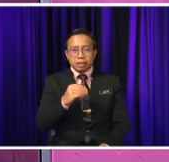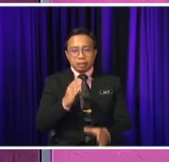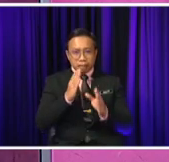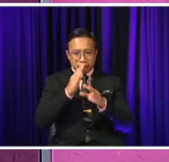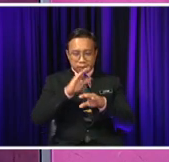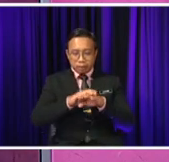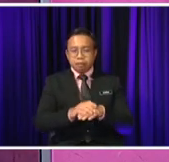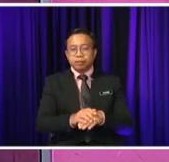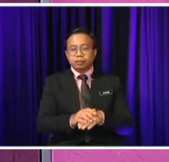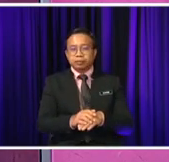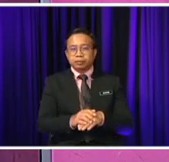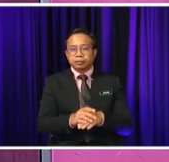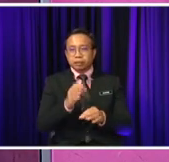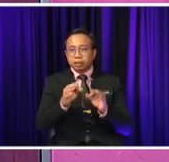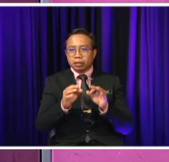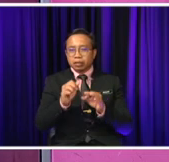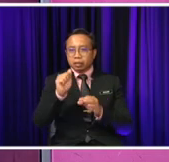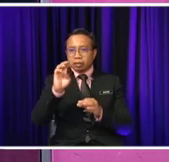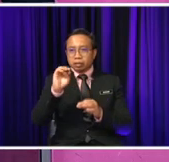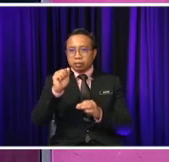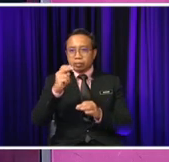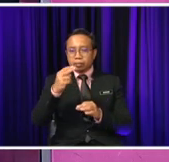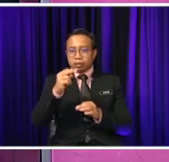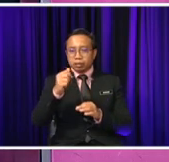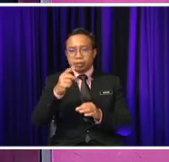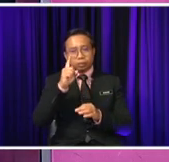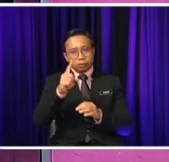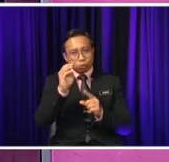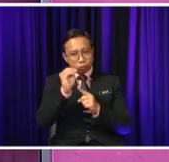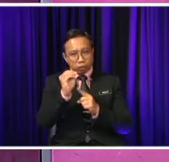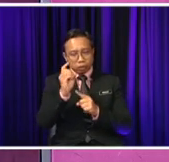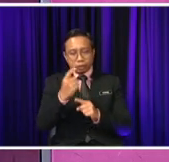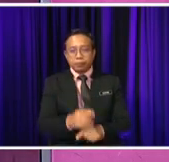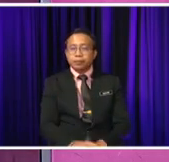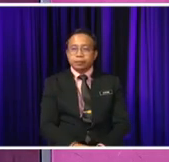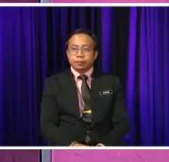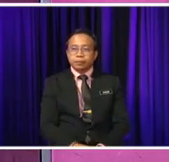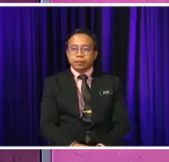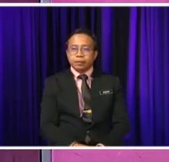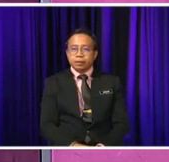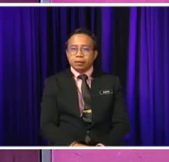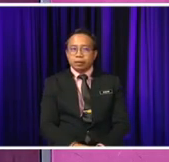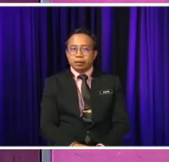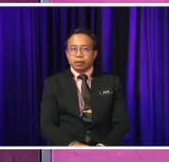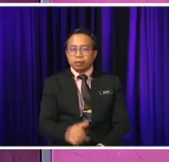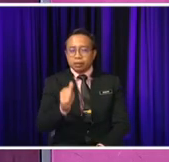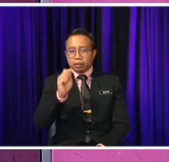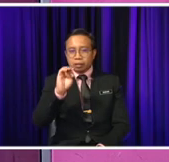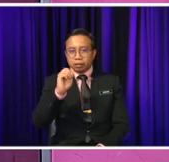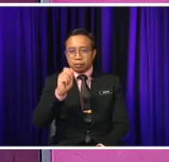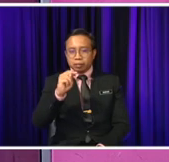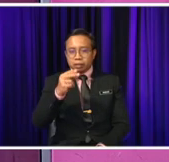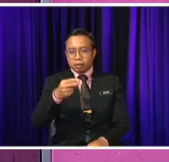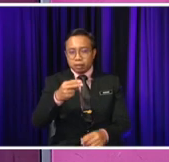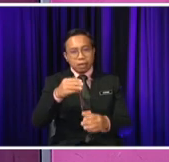kurang paling kurang kalau amanah saja di dapat satu markas saja kalau amanah dalam eee pekerjaan